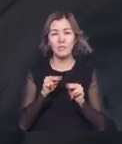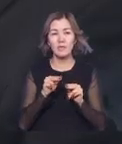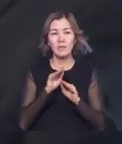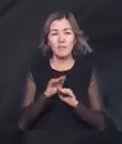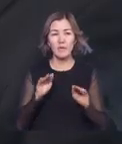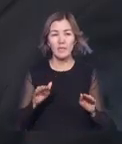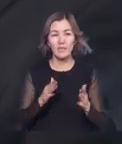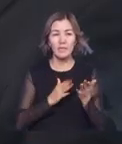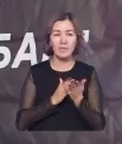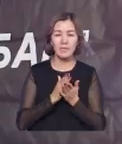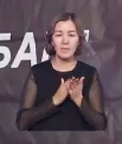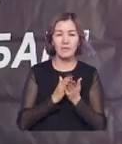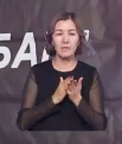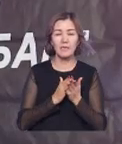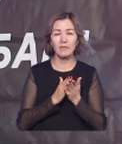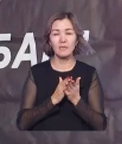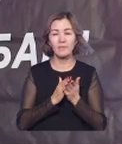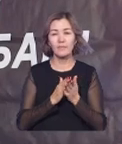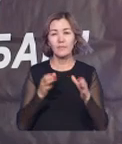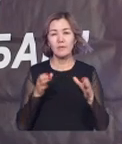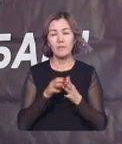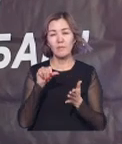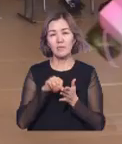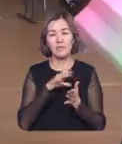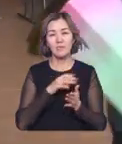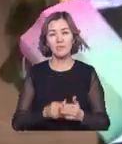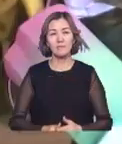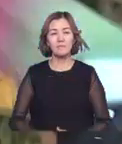ардагер ұстаздар, білім беру саласының майталмандары қатысты.